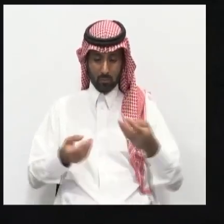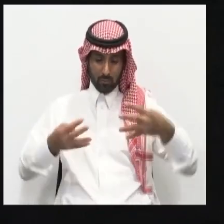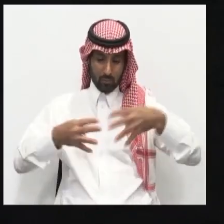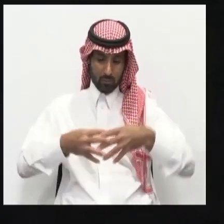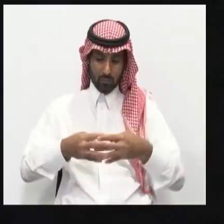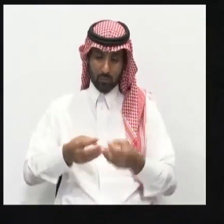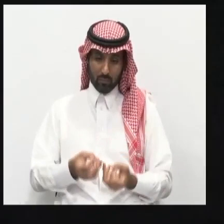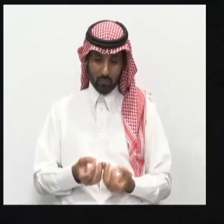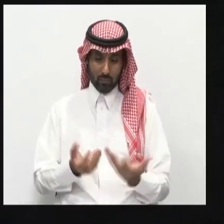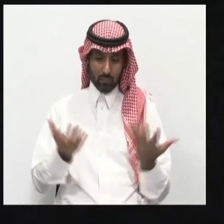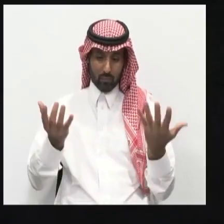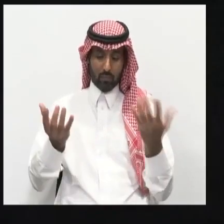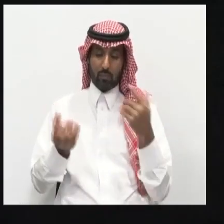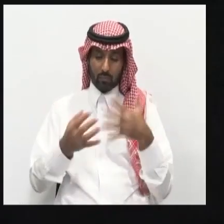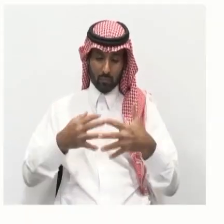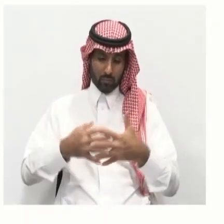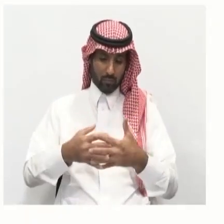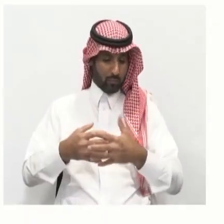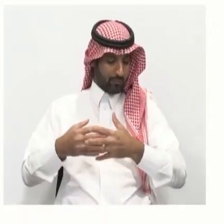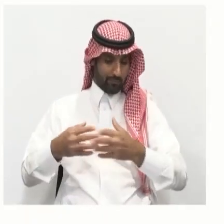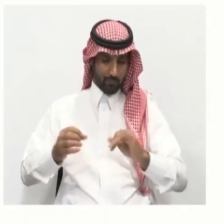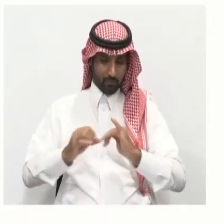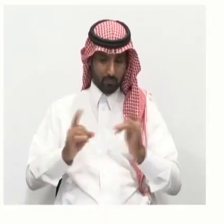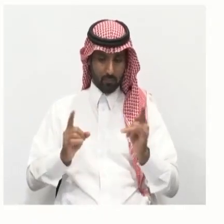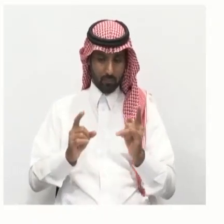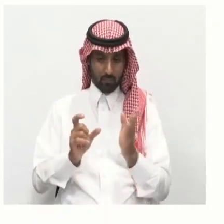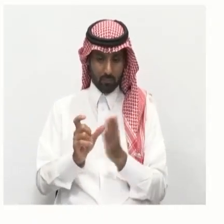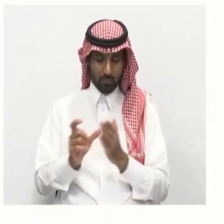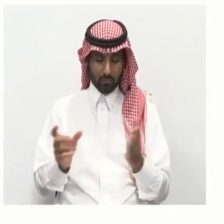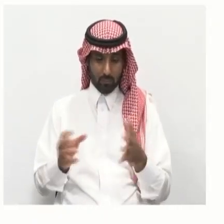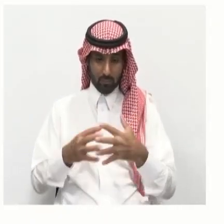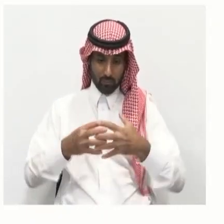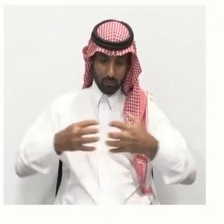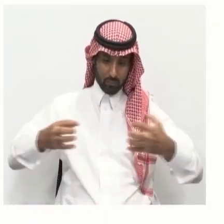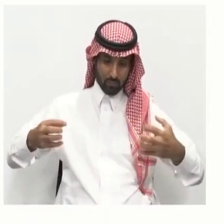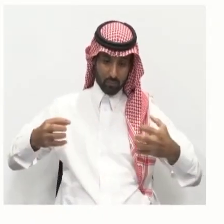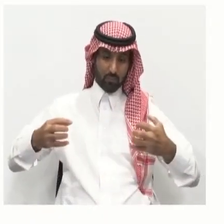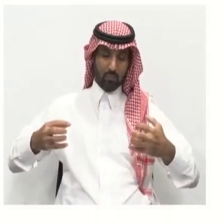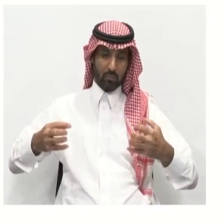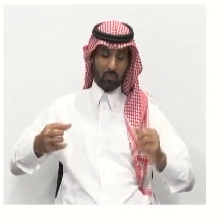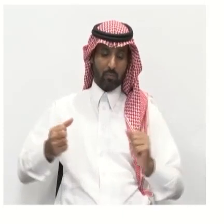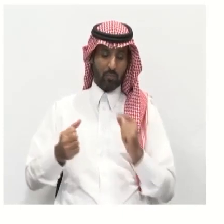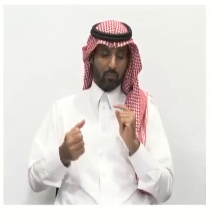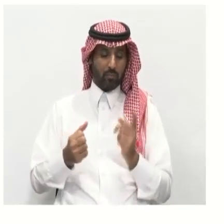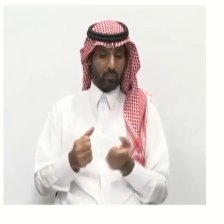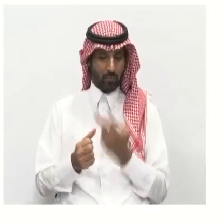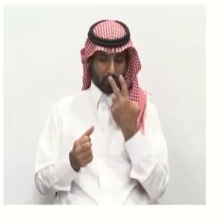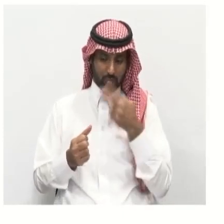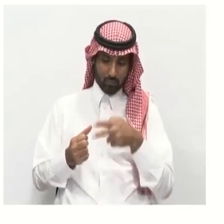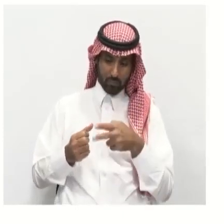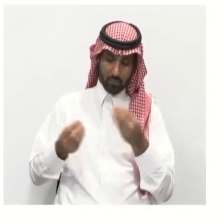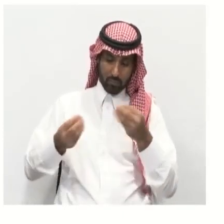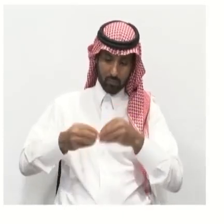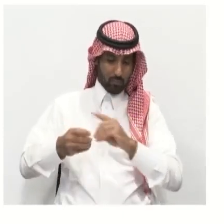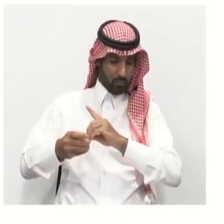ما يشارك في المعادله اذا في الحاله هذه سوف تكون عندي ايونات متفرجه اول شيء اللي هو